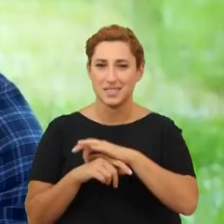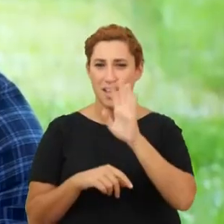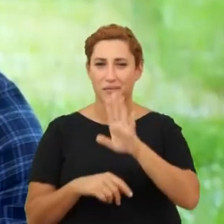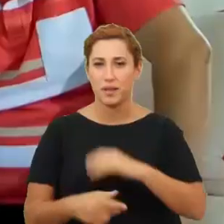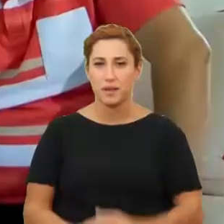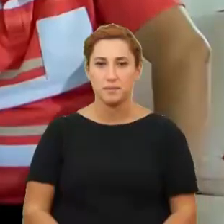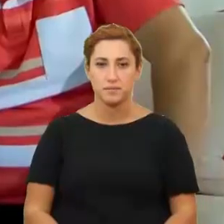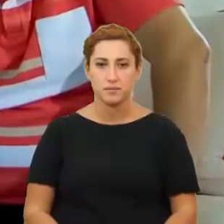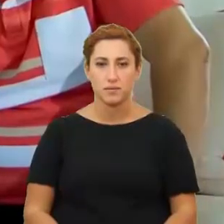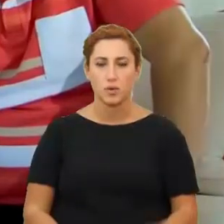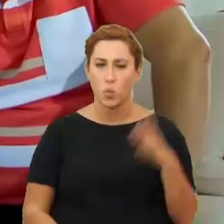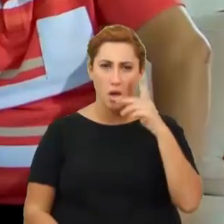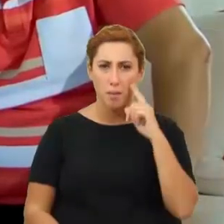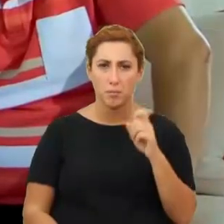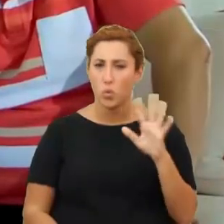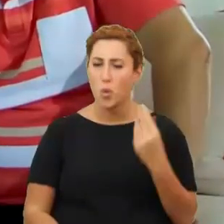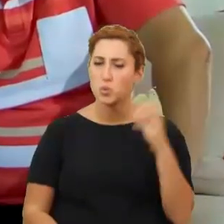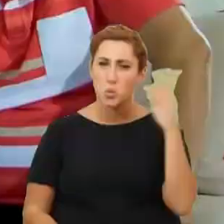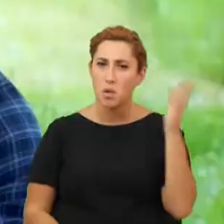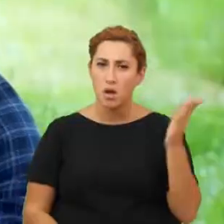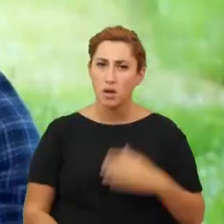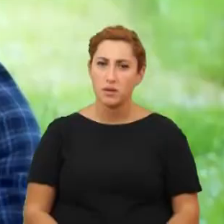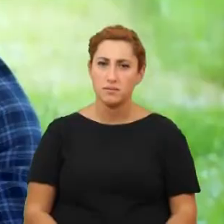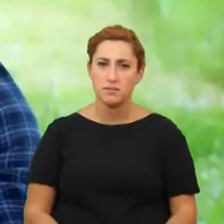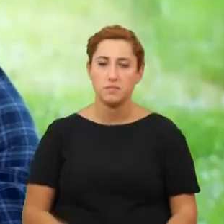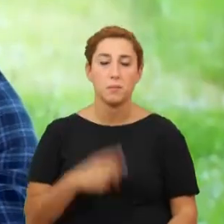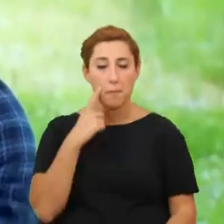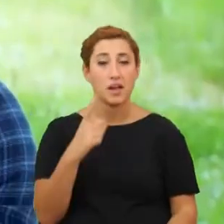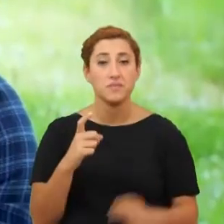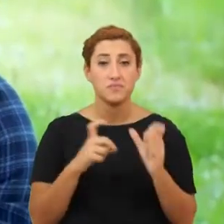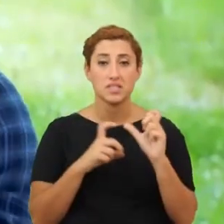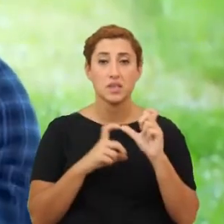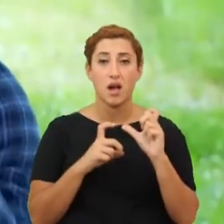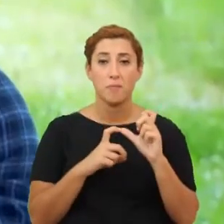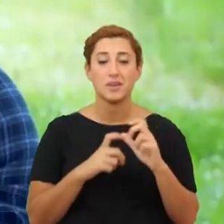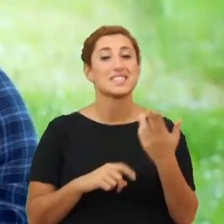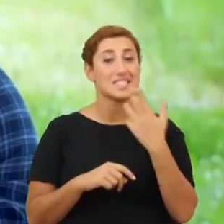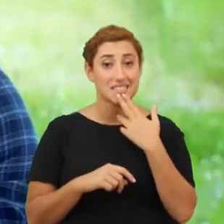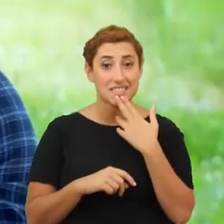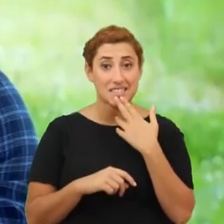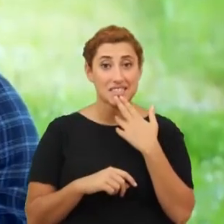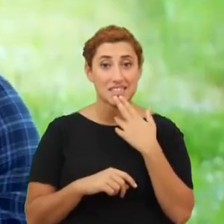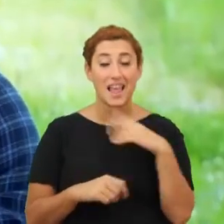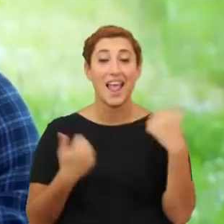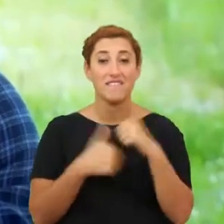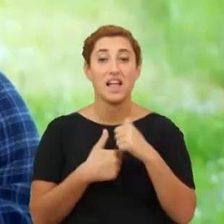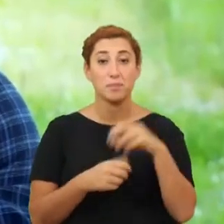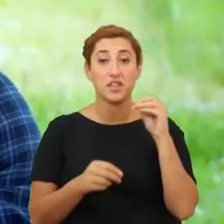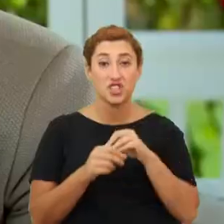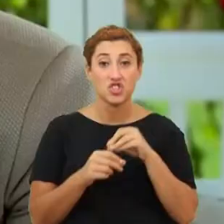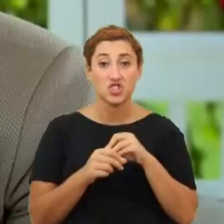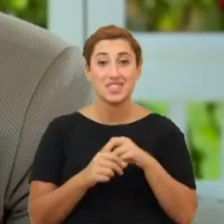saniye. Rüyam mı? Ne olmuş ki Rüyam'a? Bak Sarp, kız evlenmek